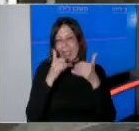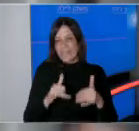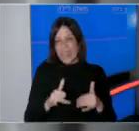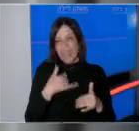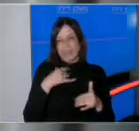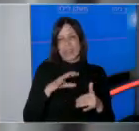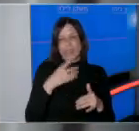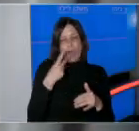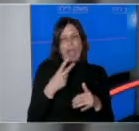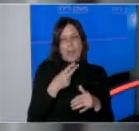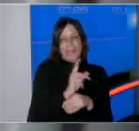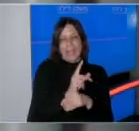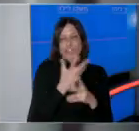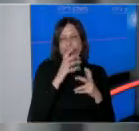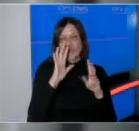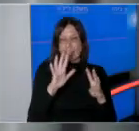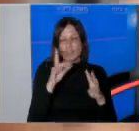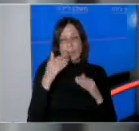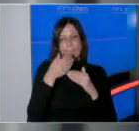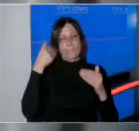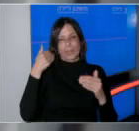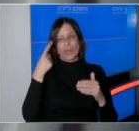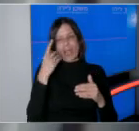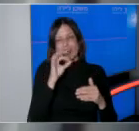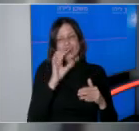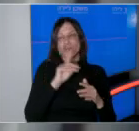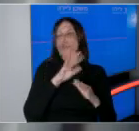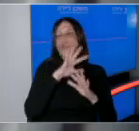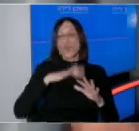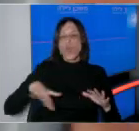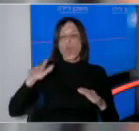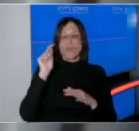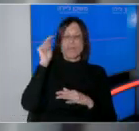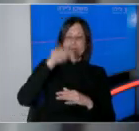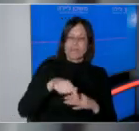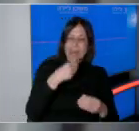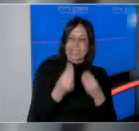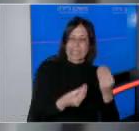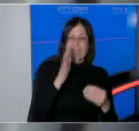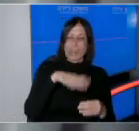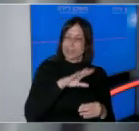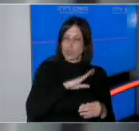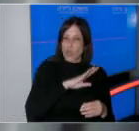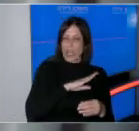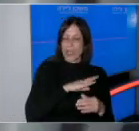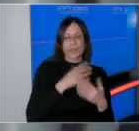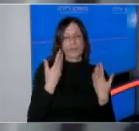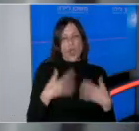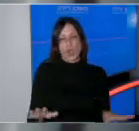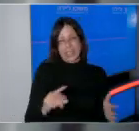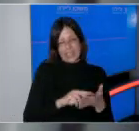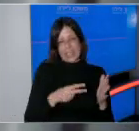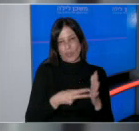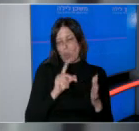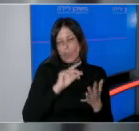בדקה 89 שבפיגור 1-0, ואז כולם עולים, גם השוער. אז על החוסר תכנון הזה אנחנו לא נשלם עכשיו, אנחנו לא